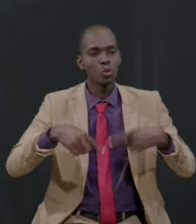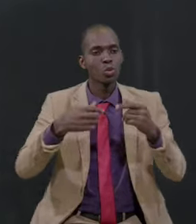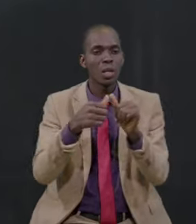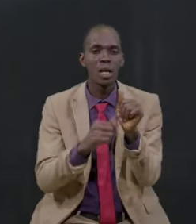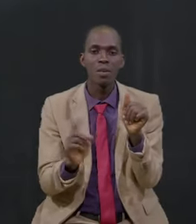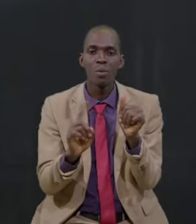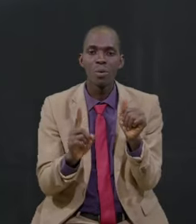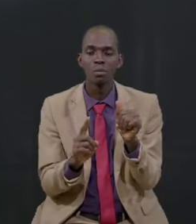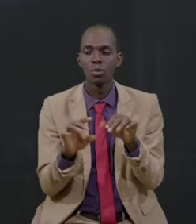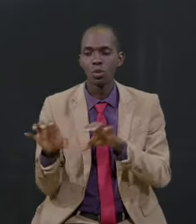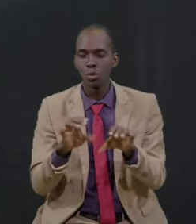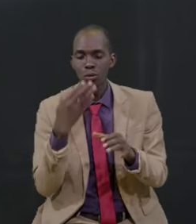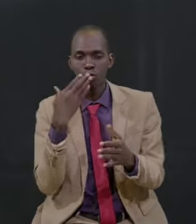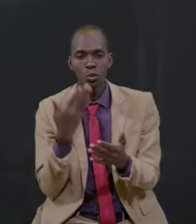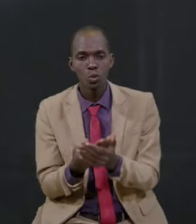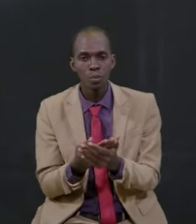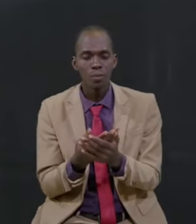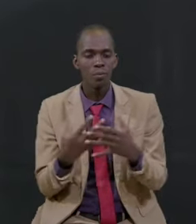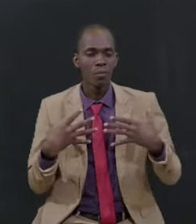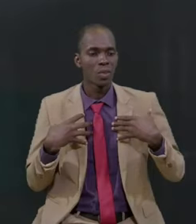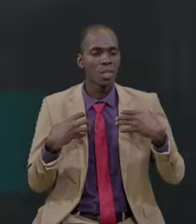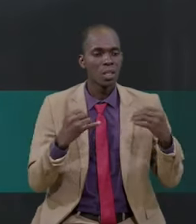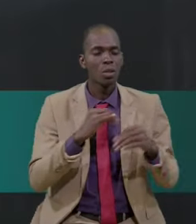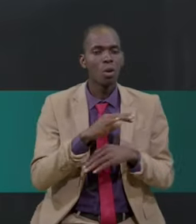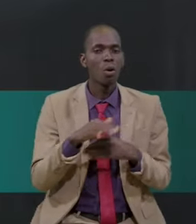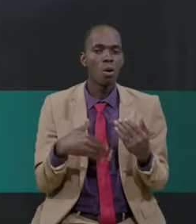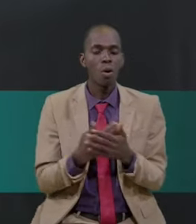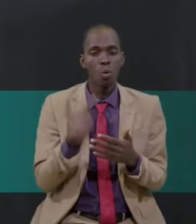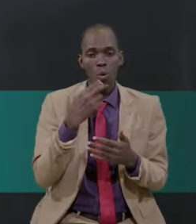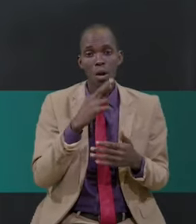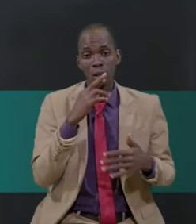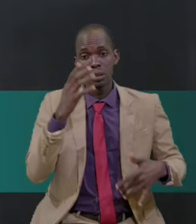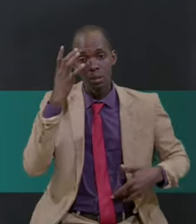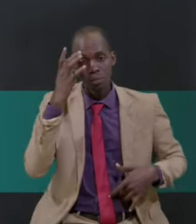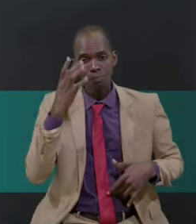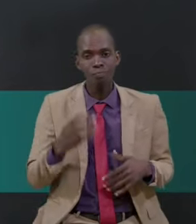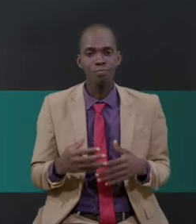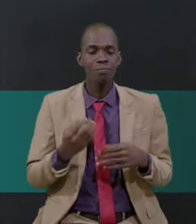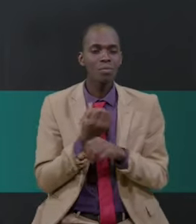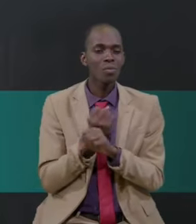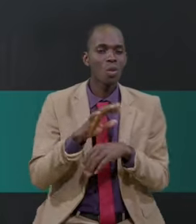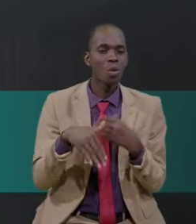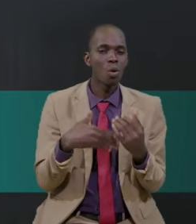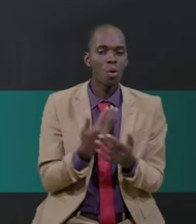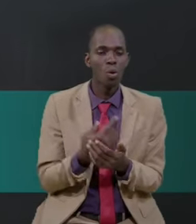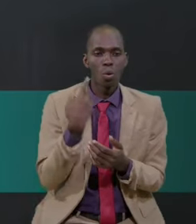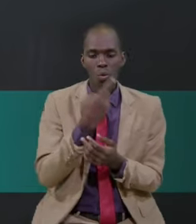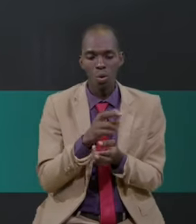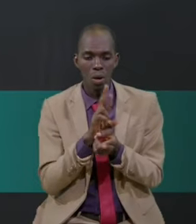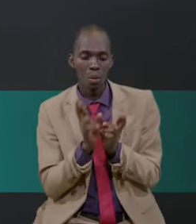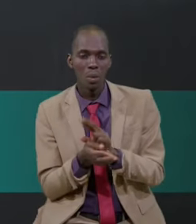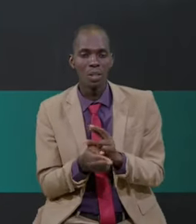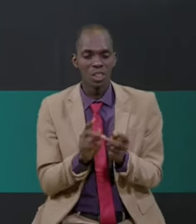guérissant tous ceux qui étaient malades, sauvant tous ceux qui se répandent, transformant la vie